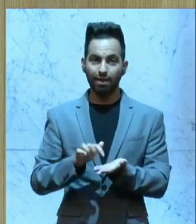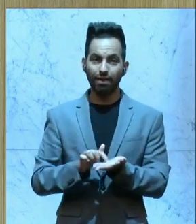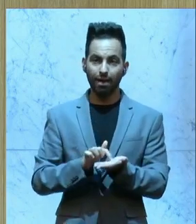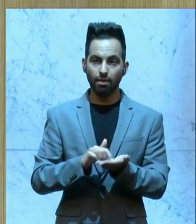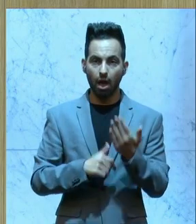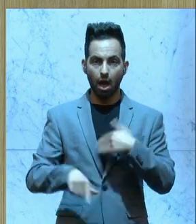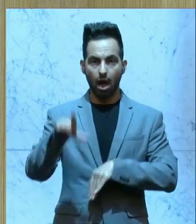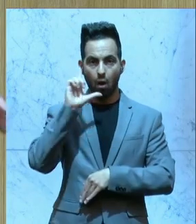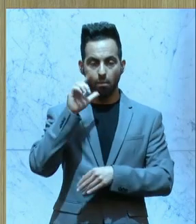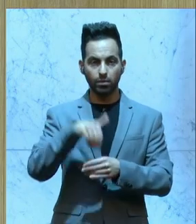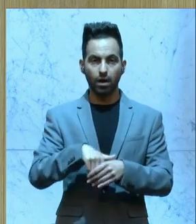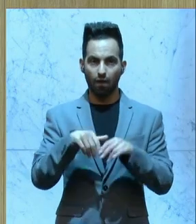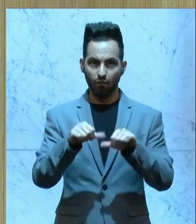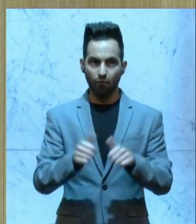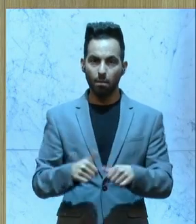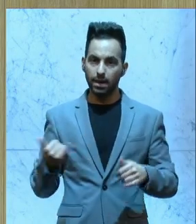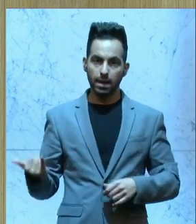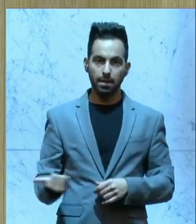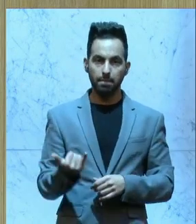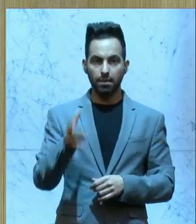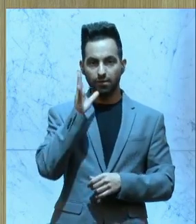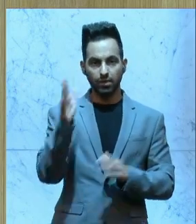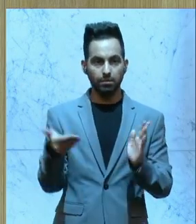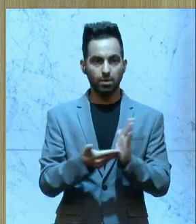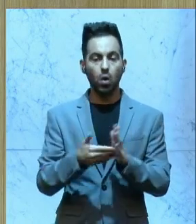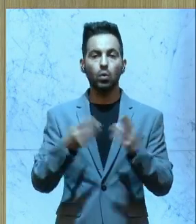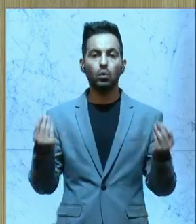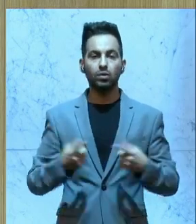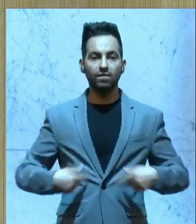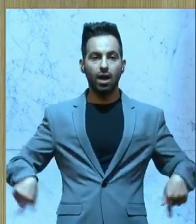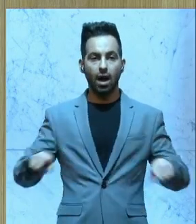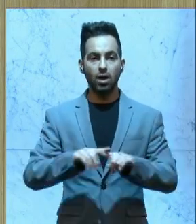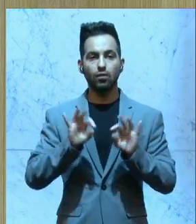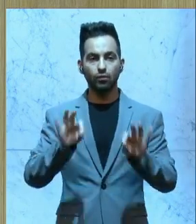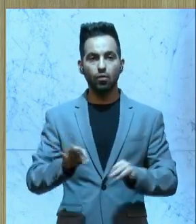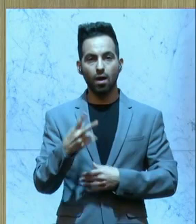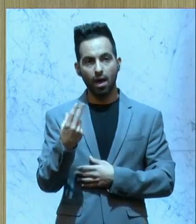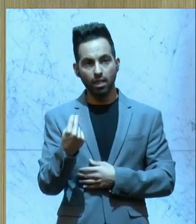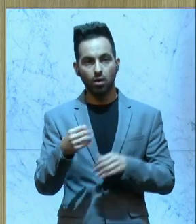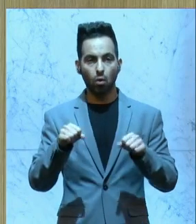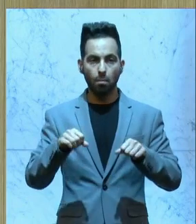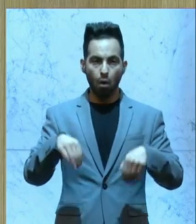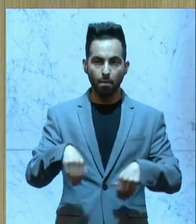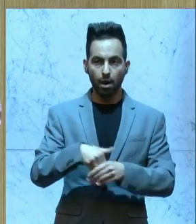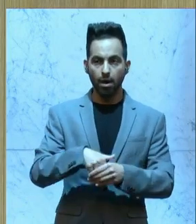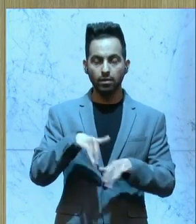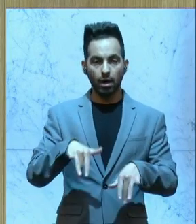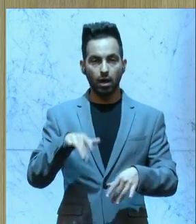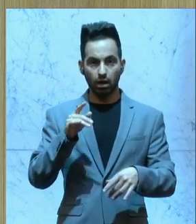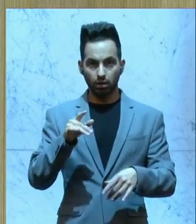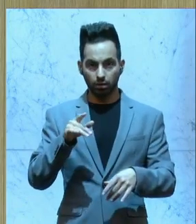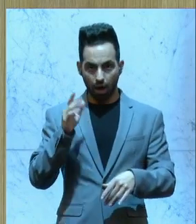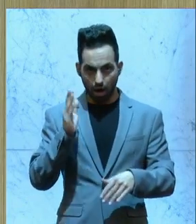es wahrscheinlich immer in der Form brauchen wird. Warum? Weil wir uns alle für unsere Eltern, für unsere Großeltern wünschen, dass am Schluss bei den